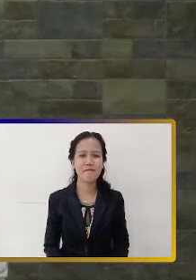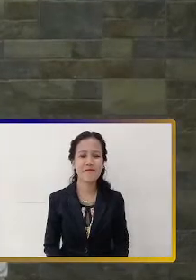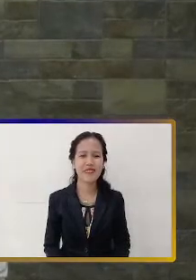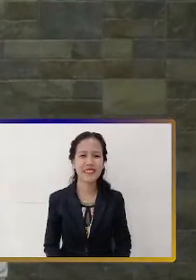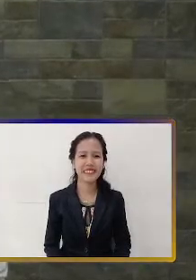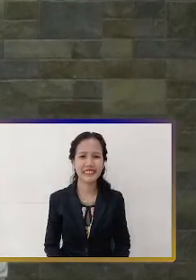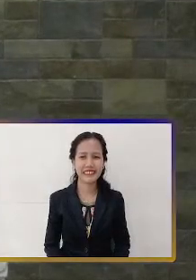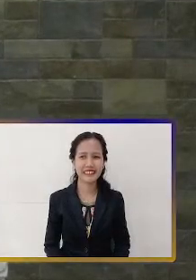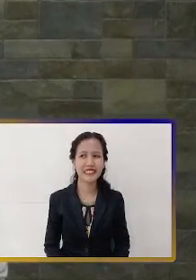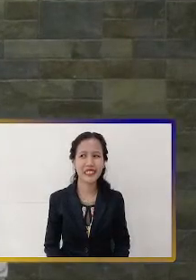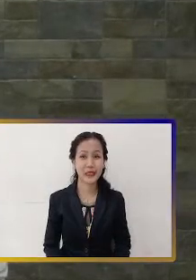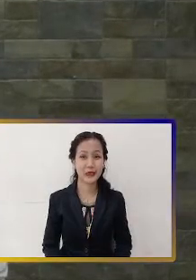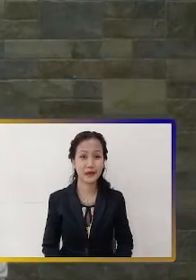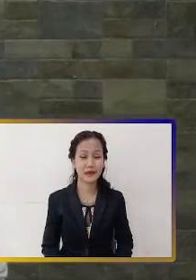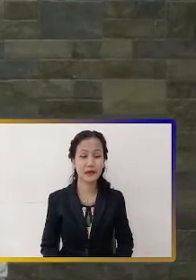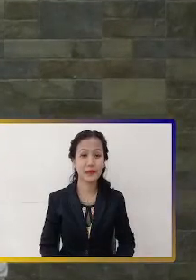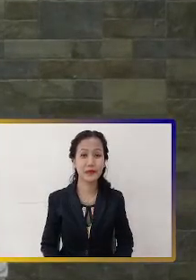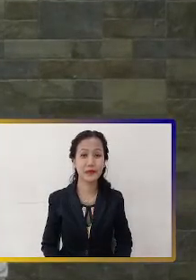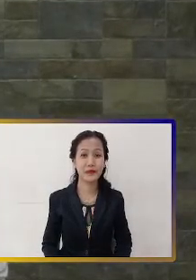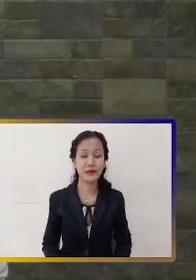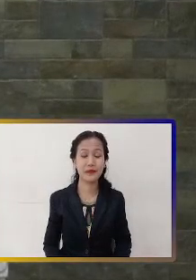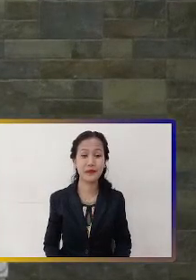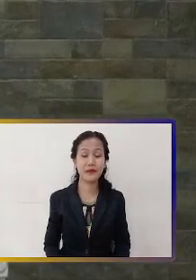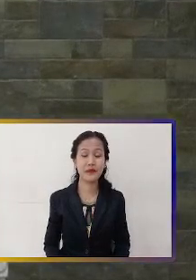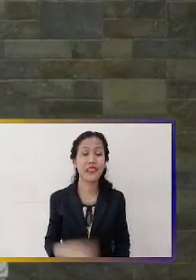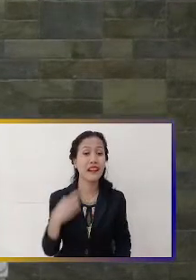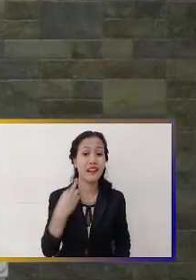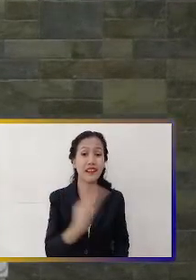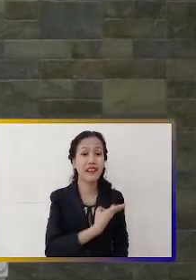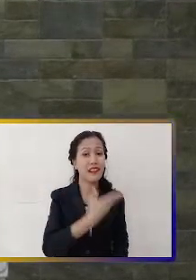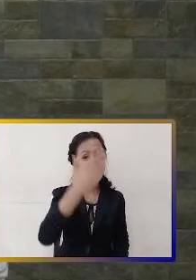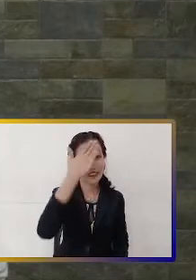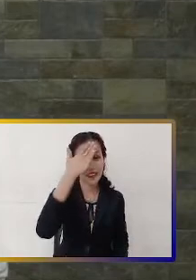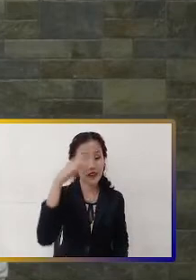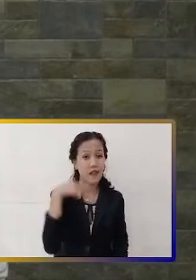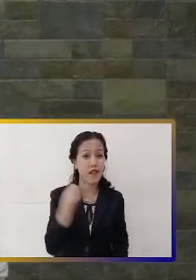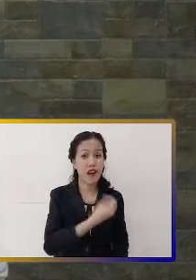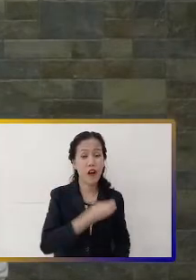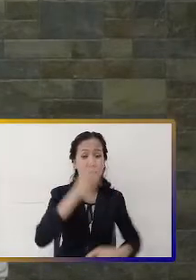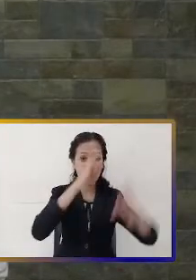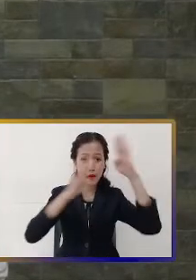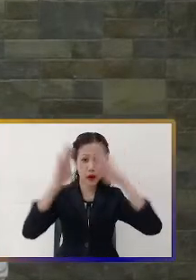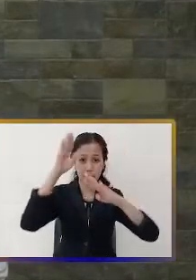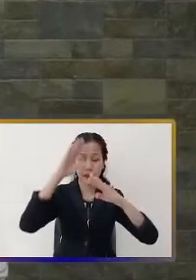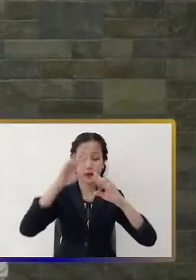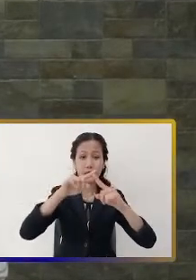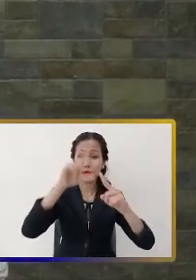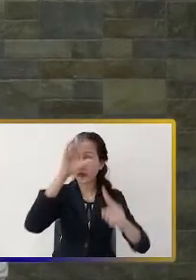Oh, man. Alam naman, alam natin mga kapatid, ang problema natin sa Diyos.